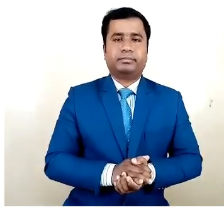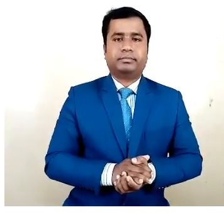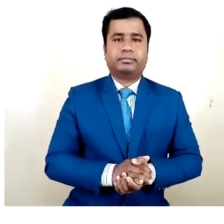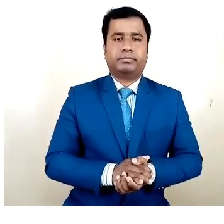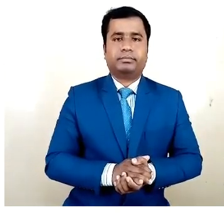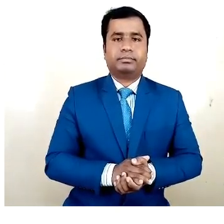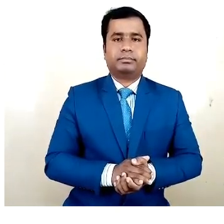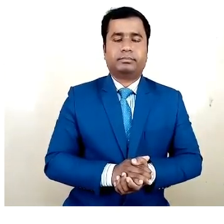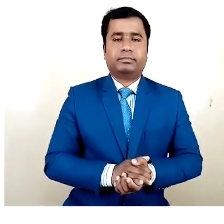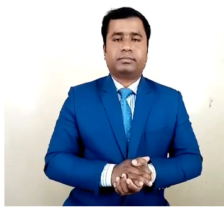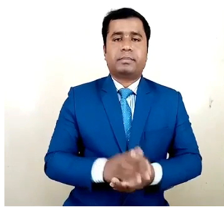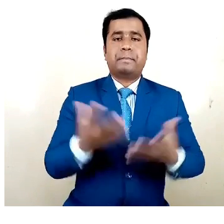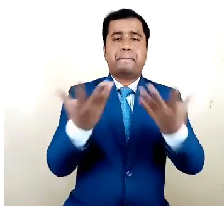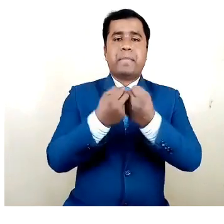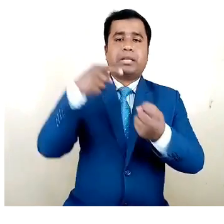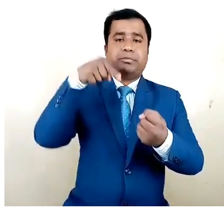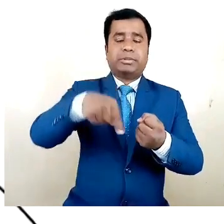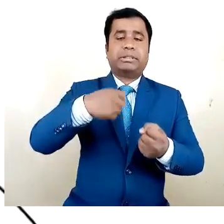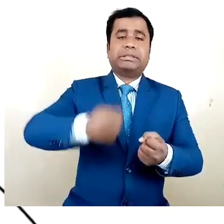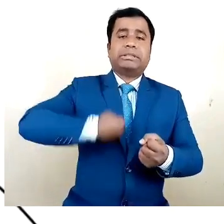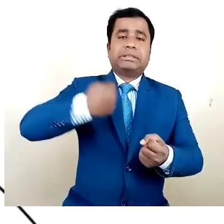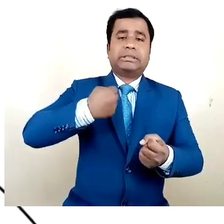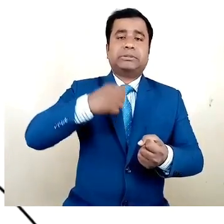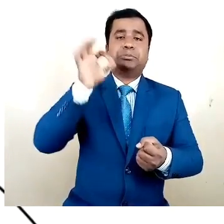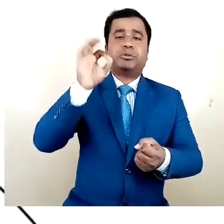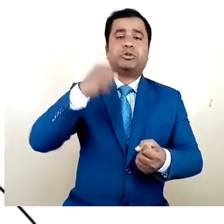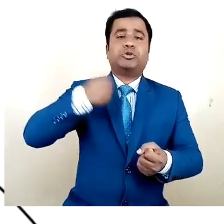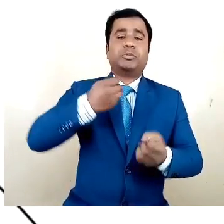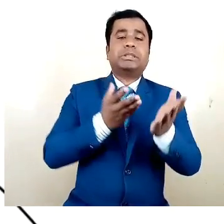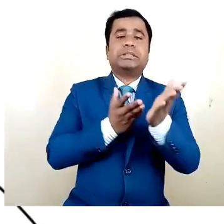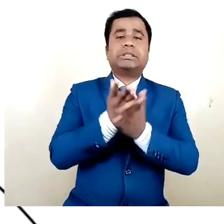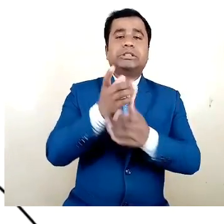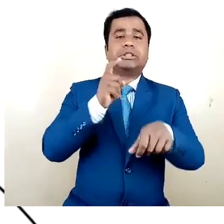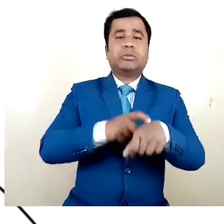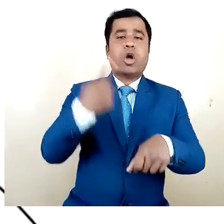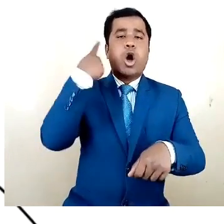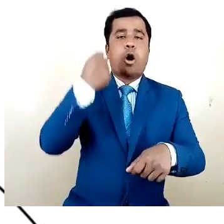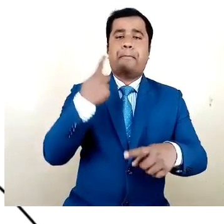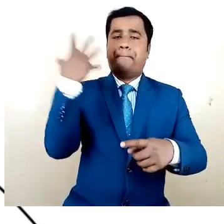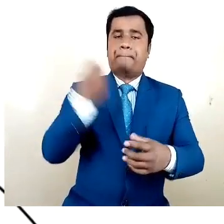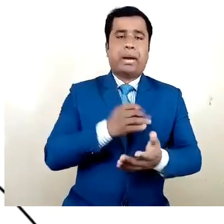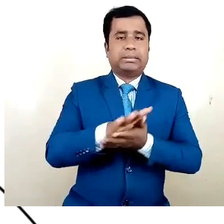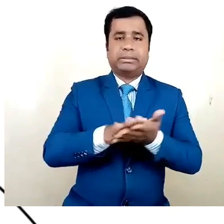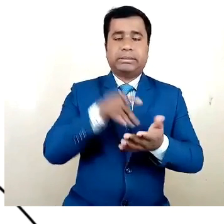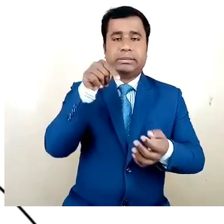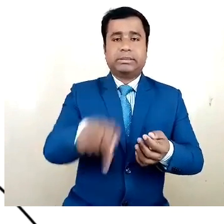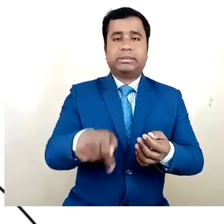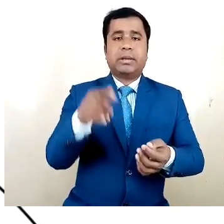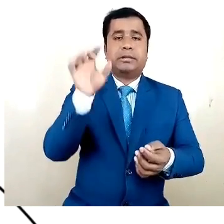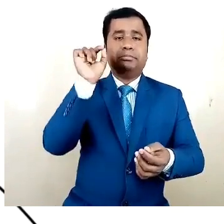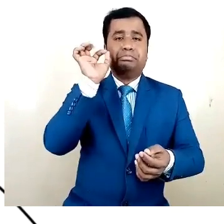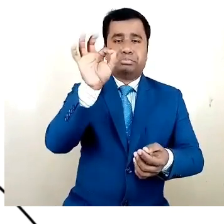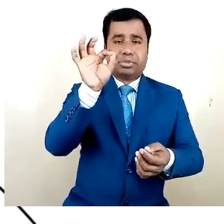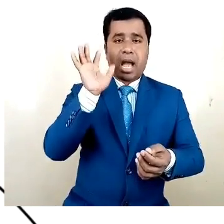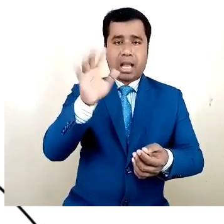আক্রান্ত হচ্ছেন। মাটিতে বা অন্য কোনো স্তরে ভাইরাসটি কতক্ষণ বেঁচে থাকতে পারে সেটার নির্দিষ্ট তথ্য এখনও পাওয়া যায়নি।